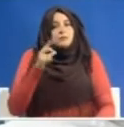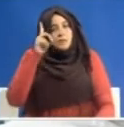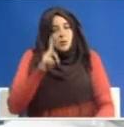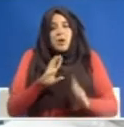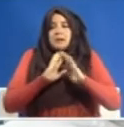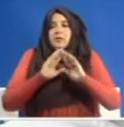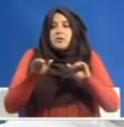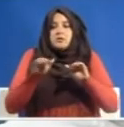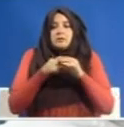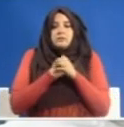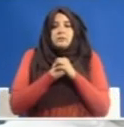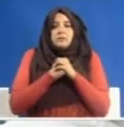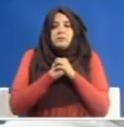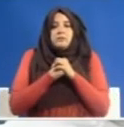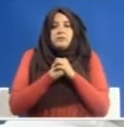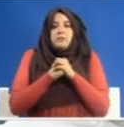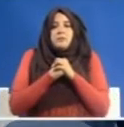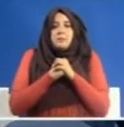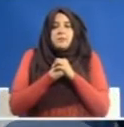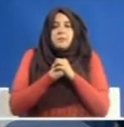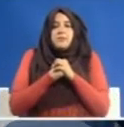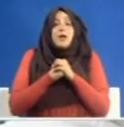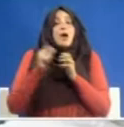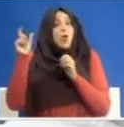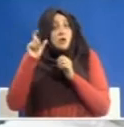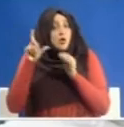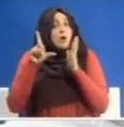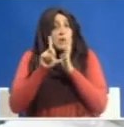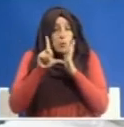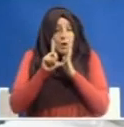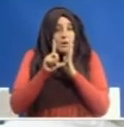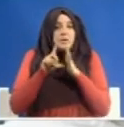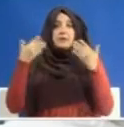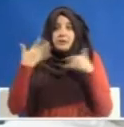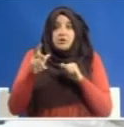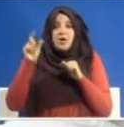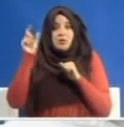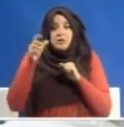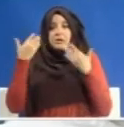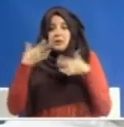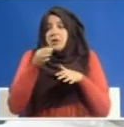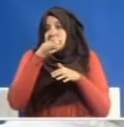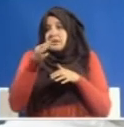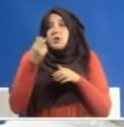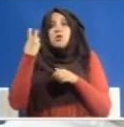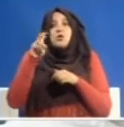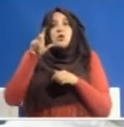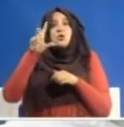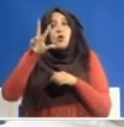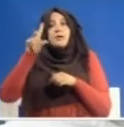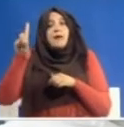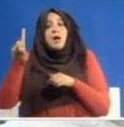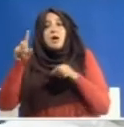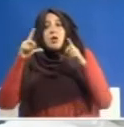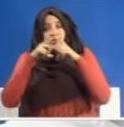تطلب التطليق شرعا وقانونا. شرعا ذكرنا الآية 231 من سورة البقرة،